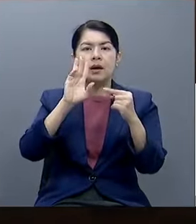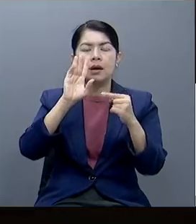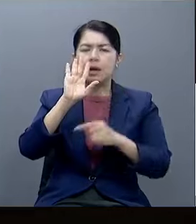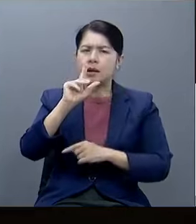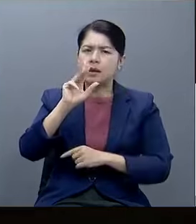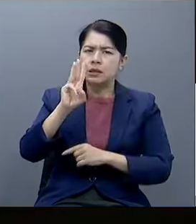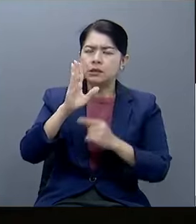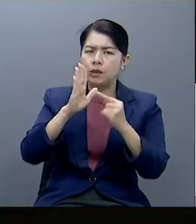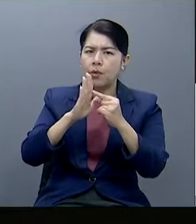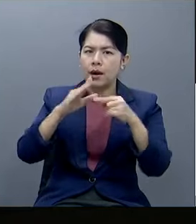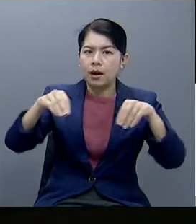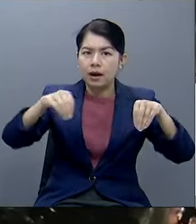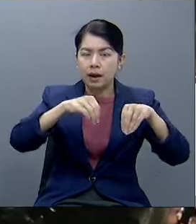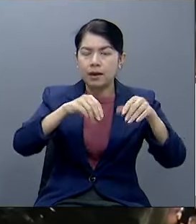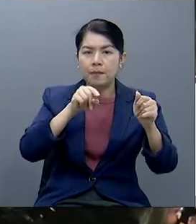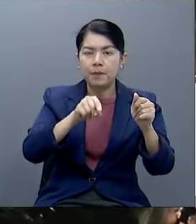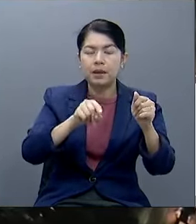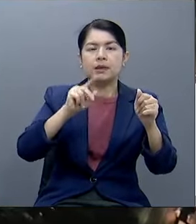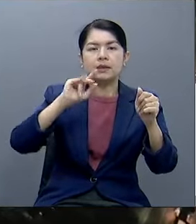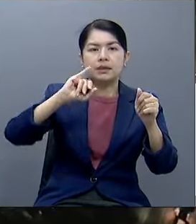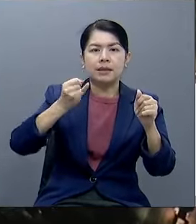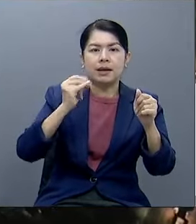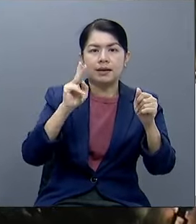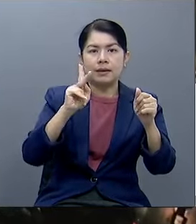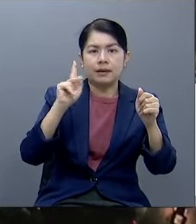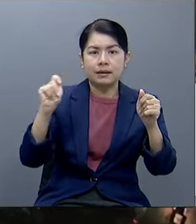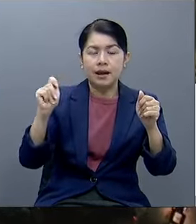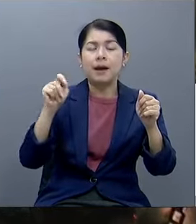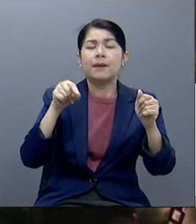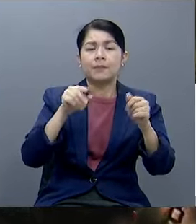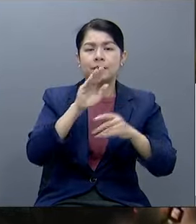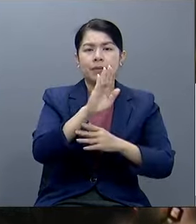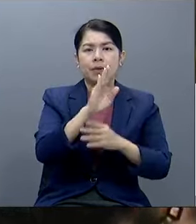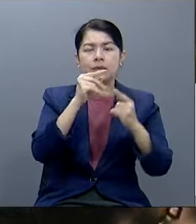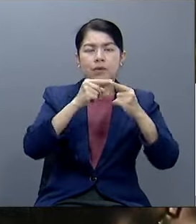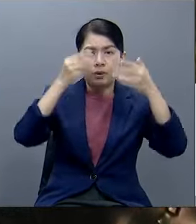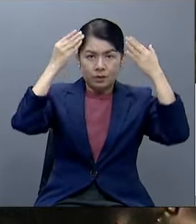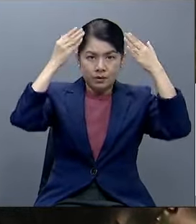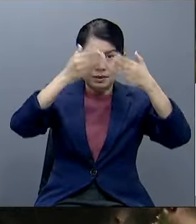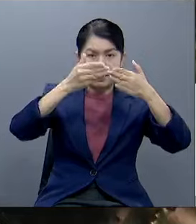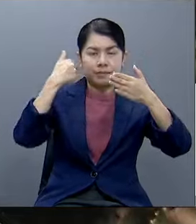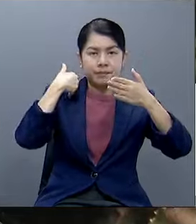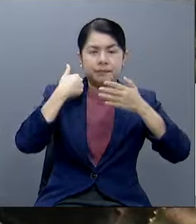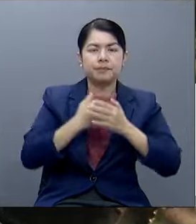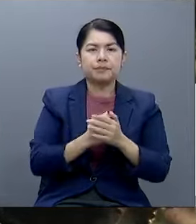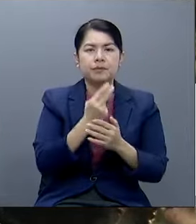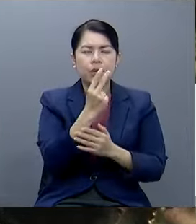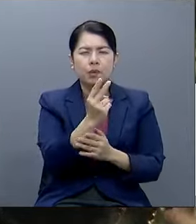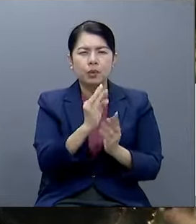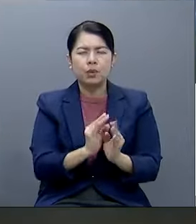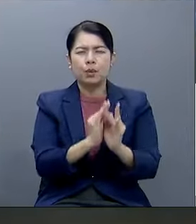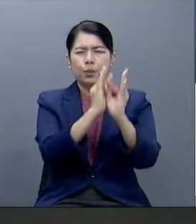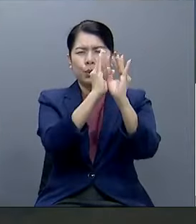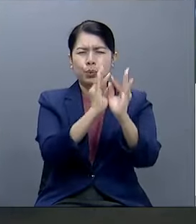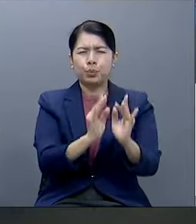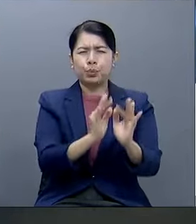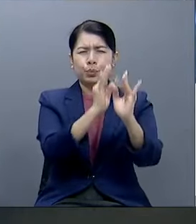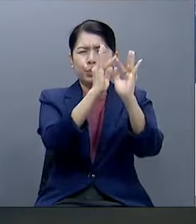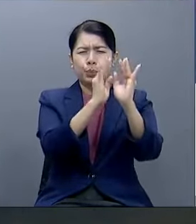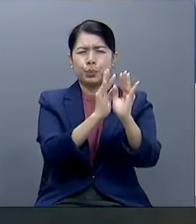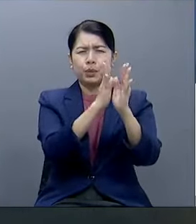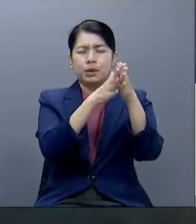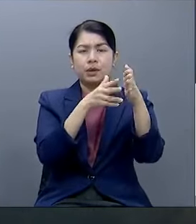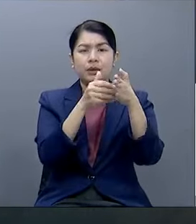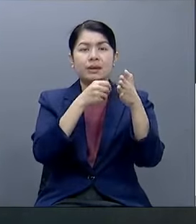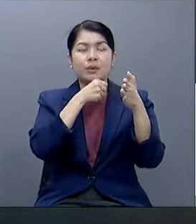าเมืองหลวงของประเทศนะครับก็ทำให้เปลวเพลิงสีส้มและกลุ่มควันหนาทึบพวยพุ่งขึ้นสู่ท้องฟ้าในยาม